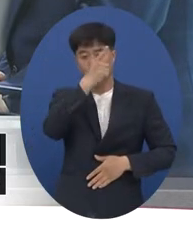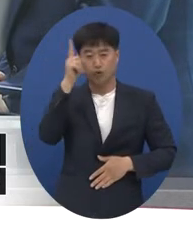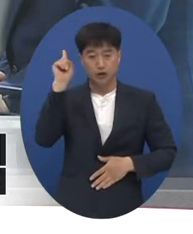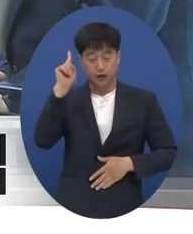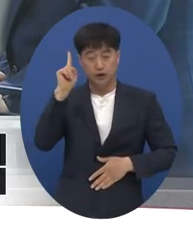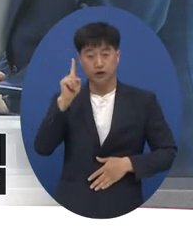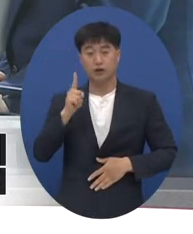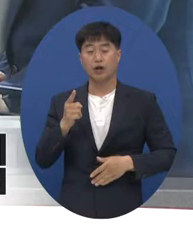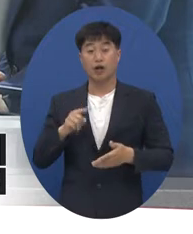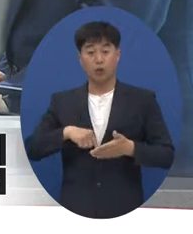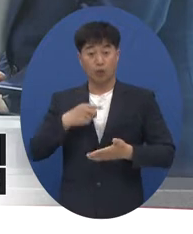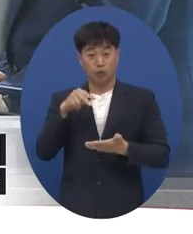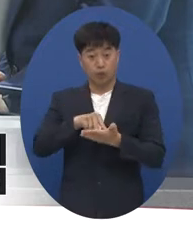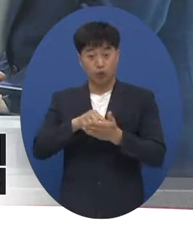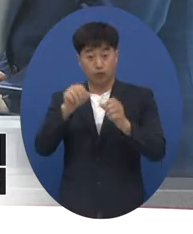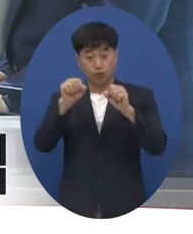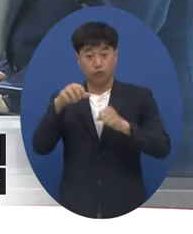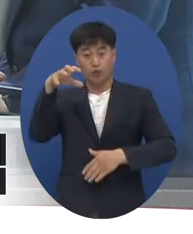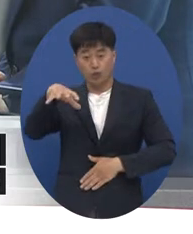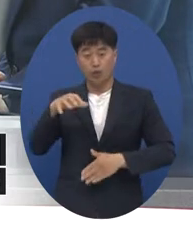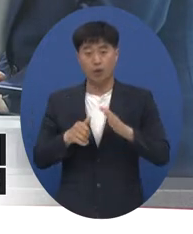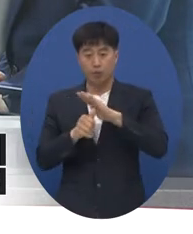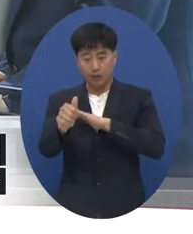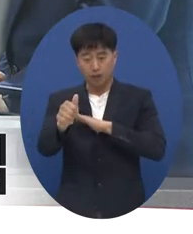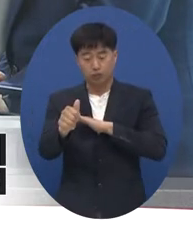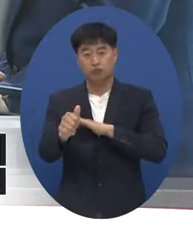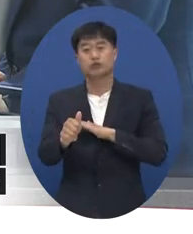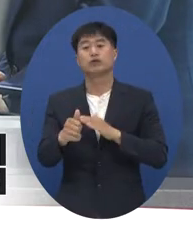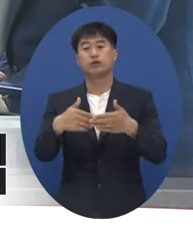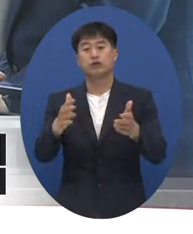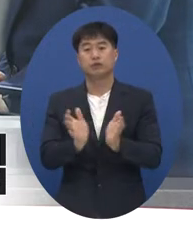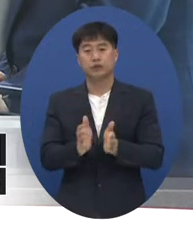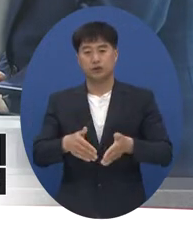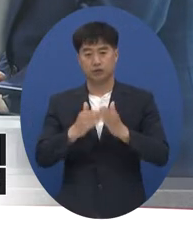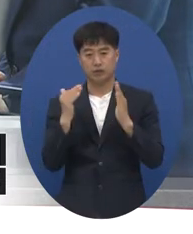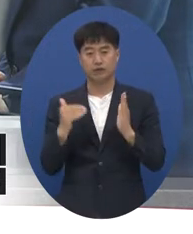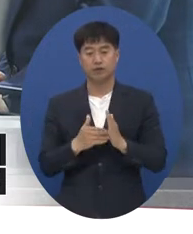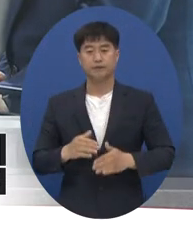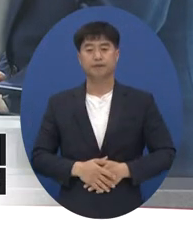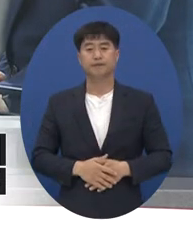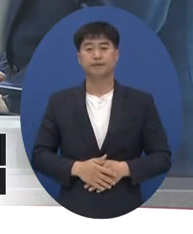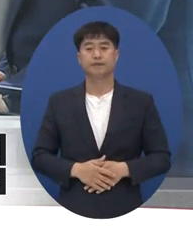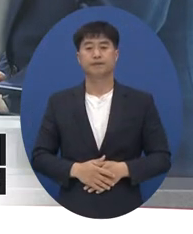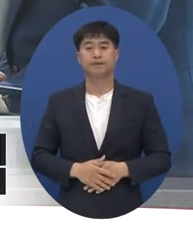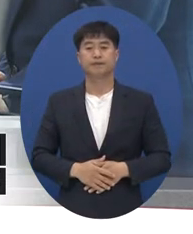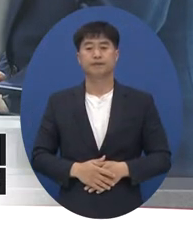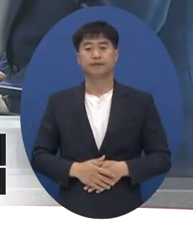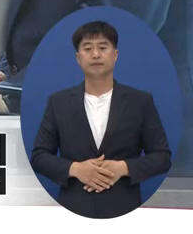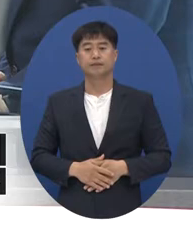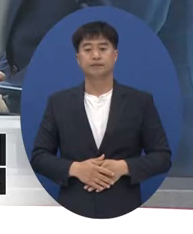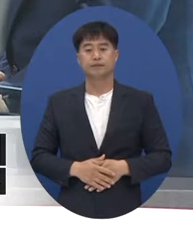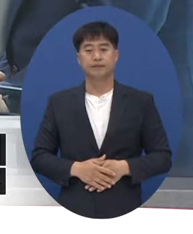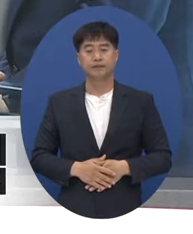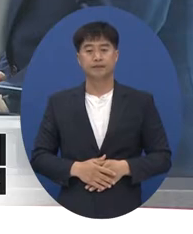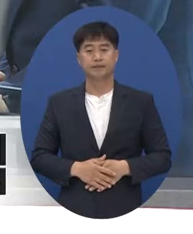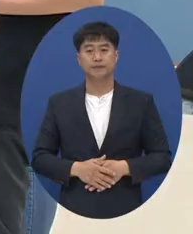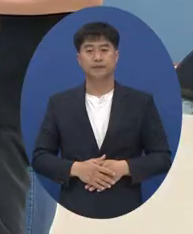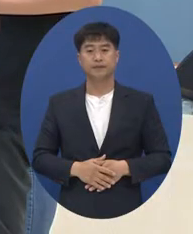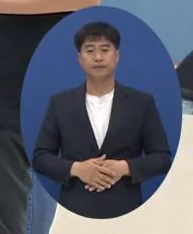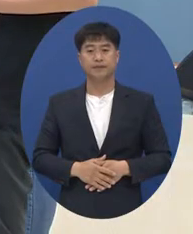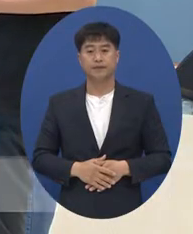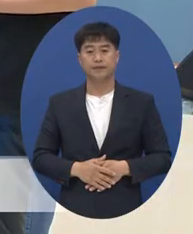항일 독립운동 거점지를 방문하는 역사 원정대를 꾸렸습니다. 경기 북부 김태희 기자의 보도입니다.